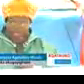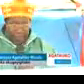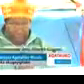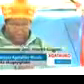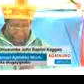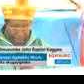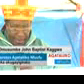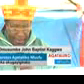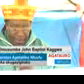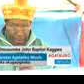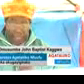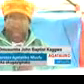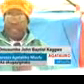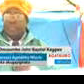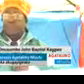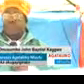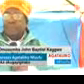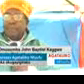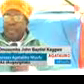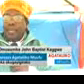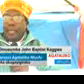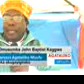Awona agataliiko gano gakuwaaki